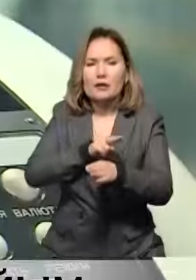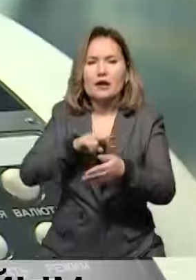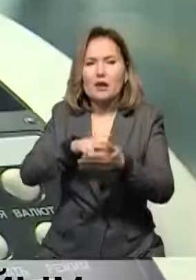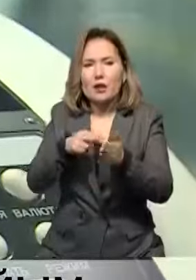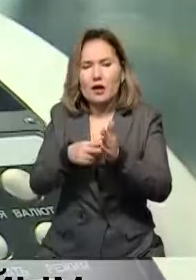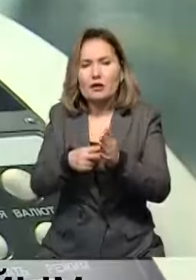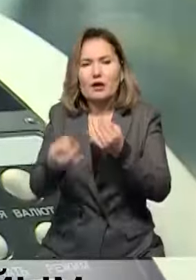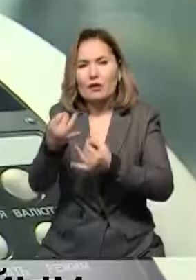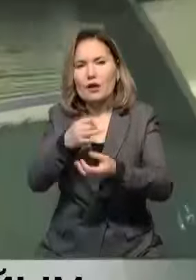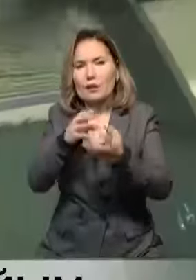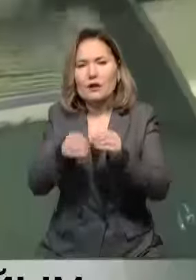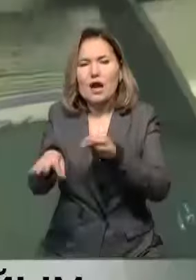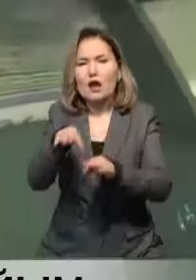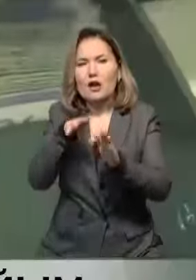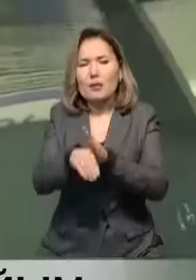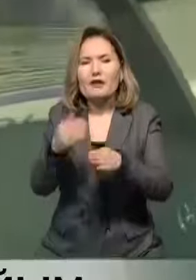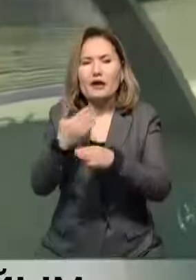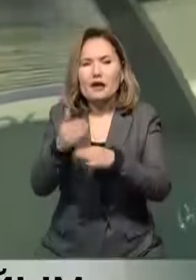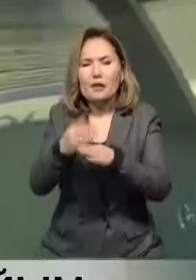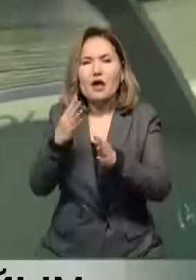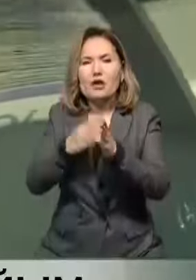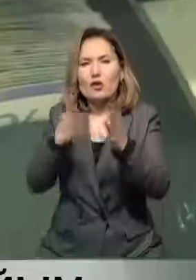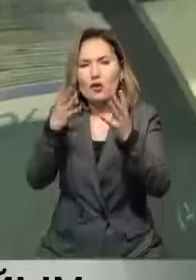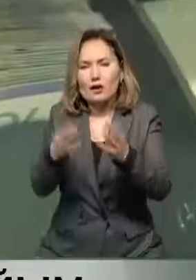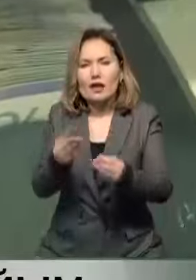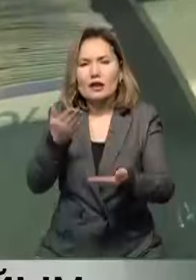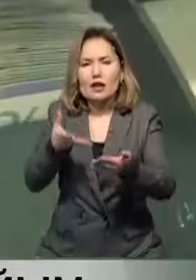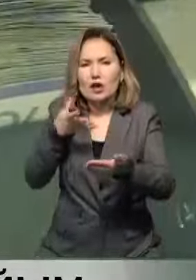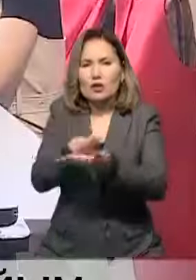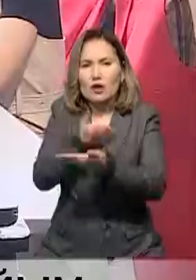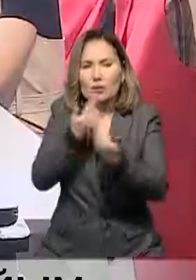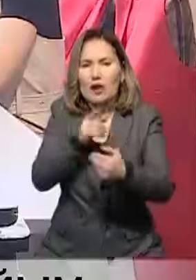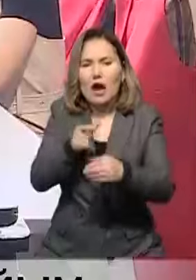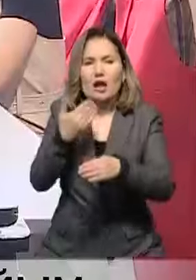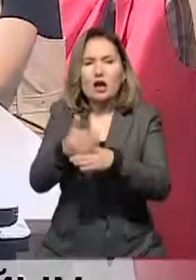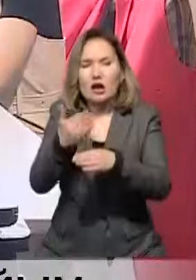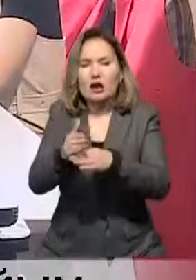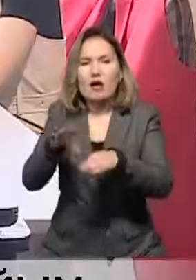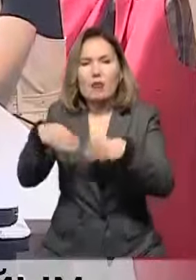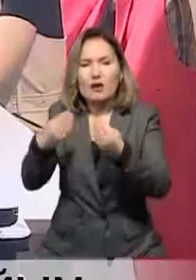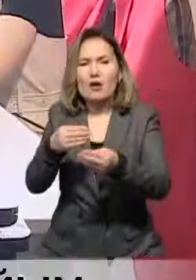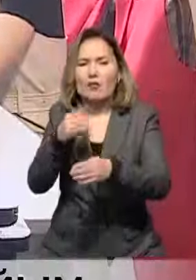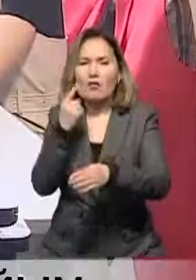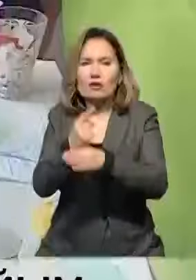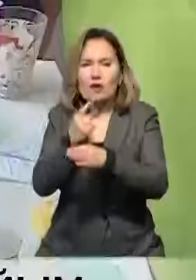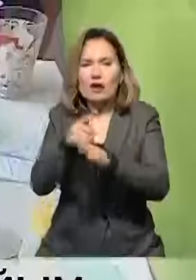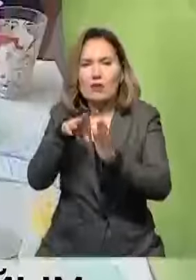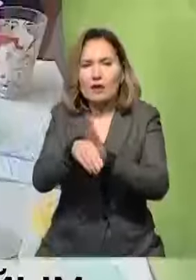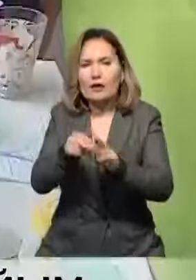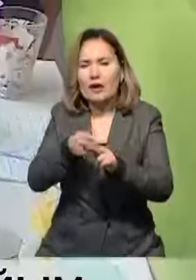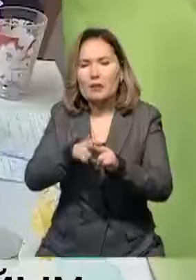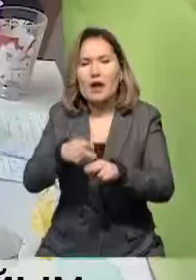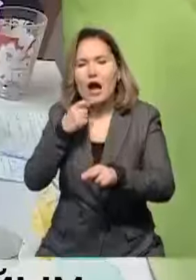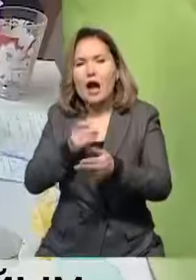жүргізуді жетілдіруді көздейді. Жобада несиесі 90 күннен бері төленбеген азаматтарға кредит беруге тыйым салуды қарастырылған. Сонымен